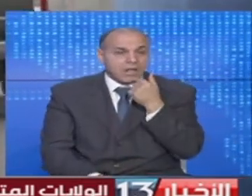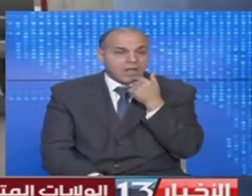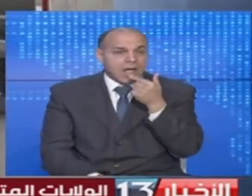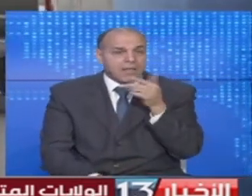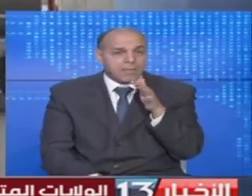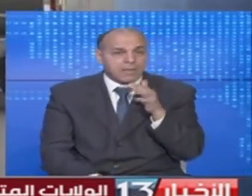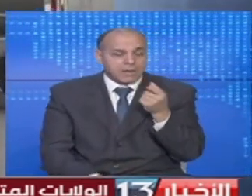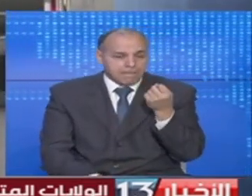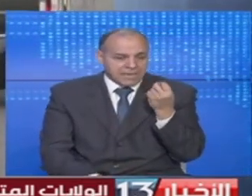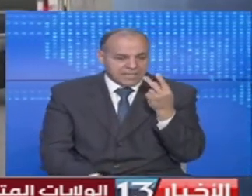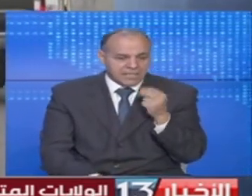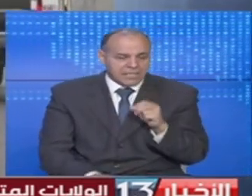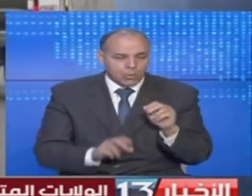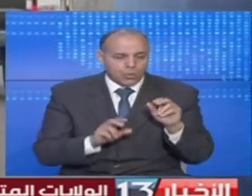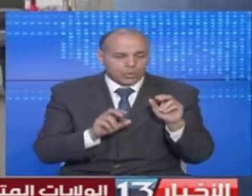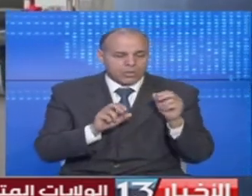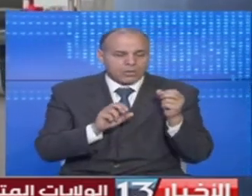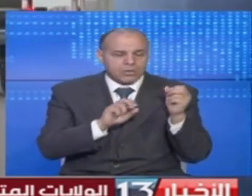من بينهم